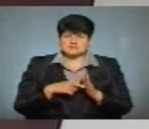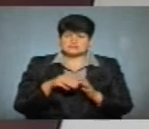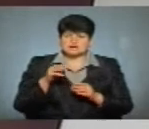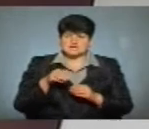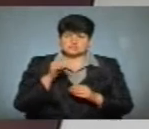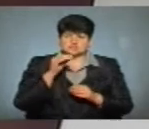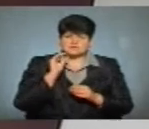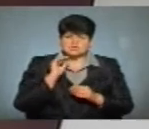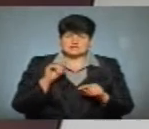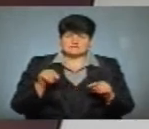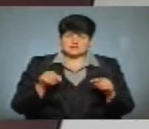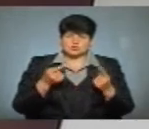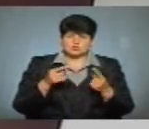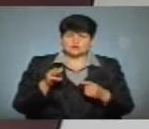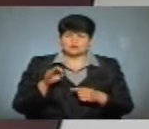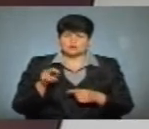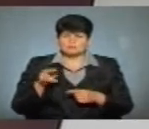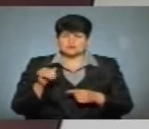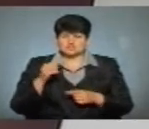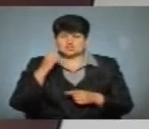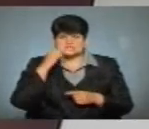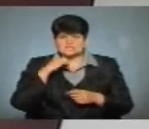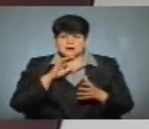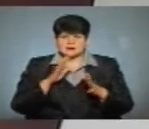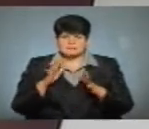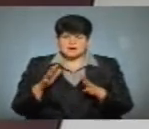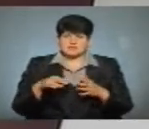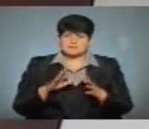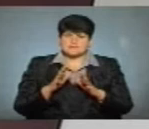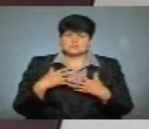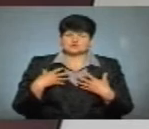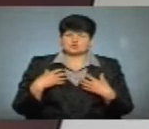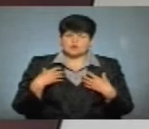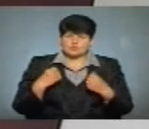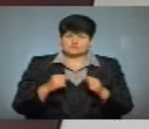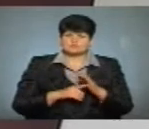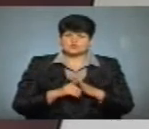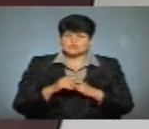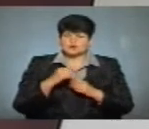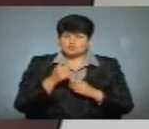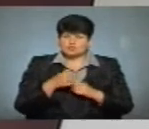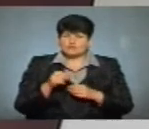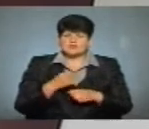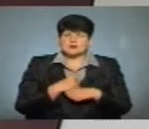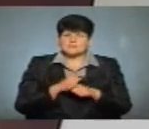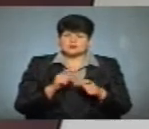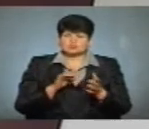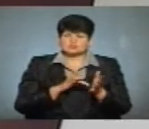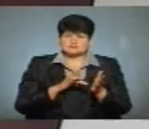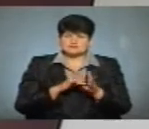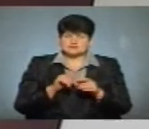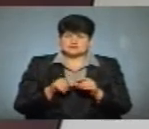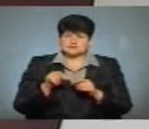Тараса Шевченка, Відродження, Топільче, Старий парк і Парк Здоров'я. З початку року у лабораторному центрі дослідили